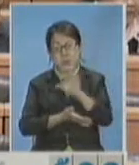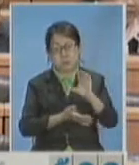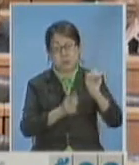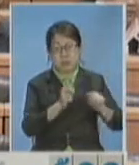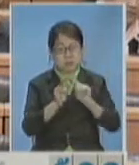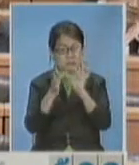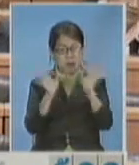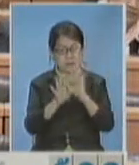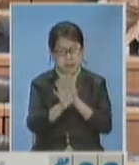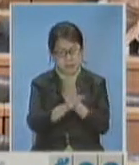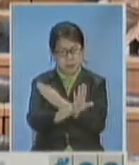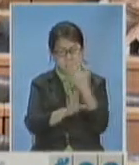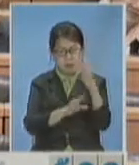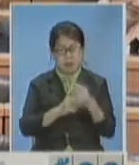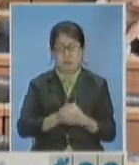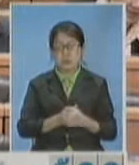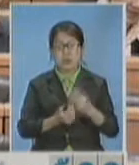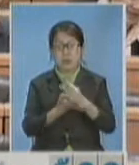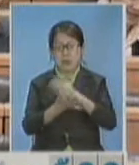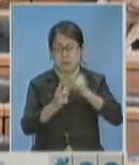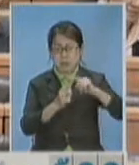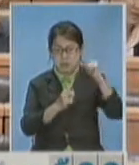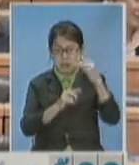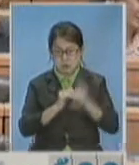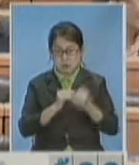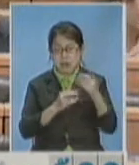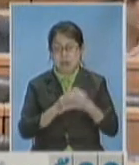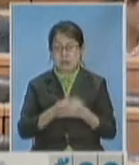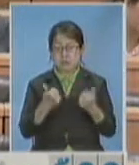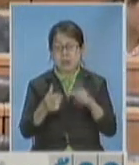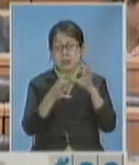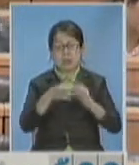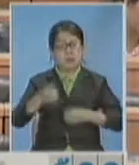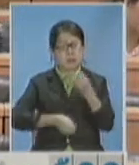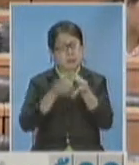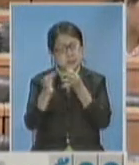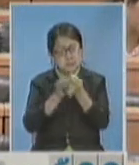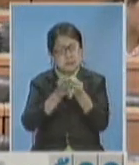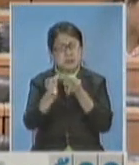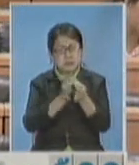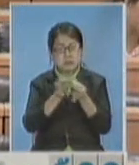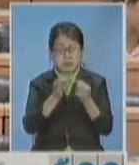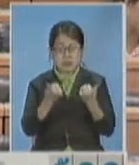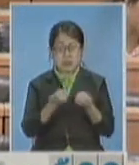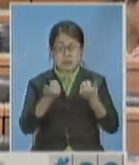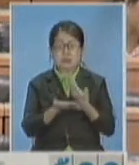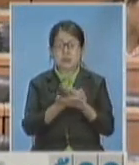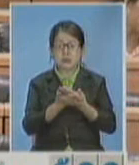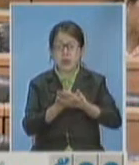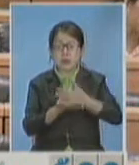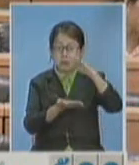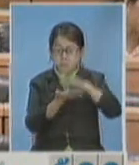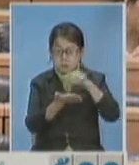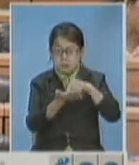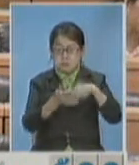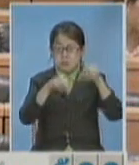วครับการจัดงบประมาณรออภิปรายในวาระที่1แล้วครับขั้นตอนนี้เป็นขั้นตอนการอภิปรายเพื่ออนุมัติงบประมาณอยู่